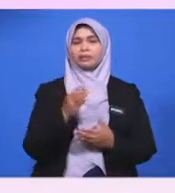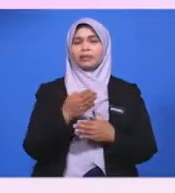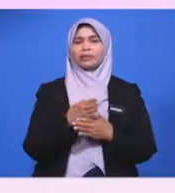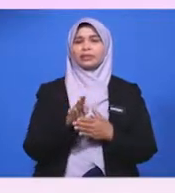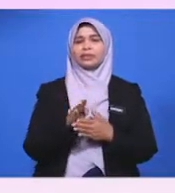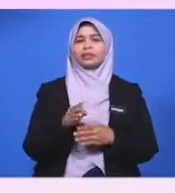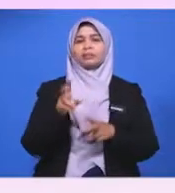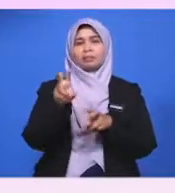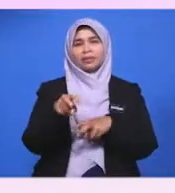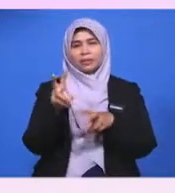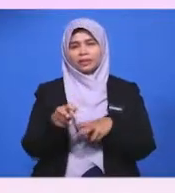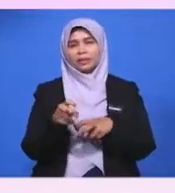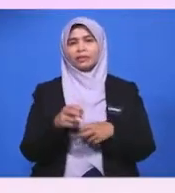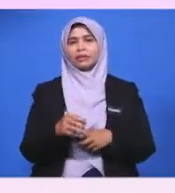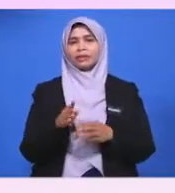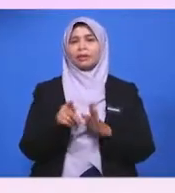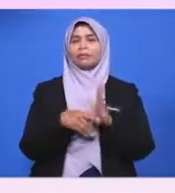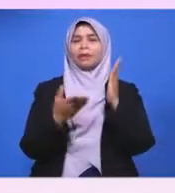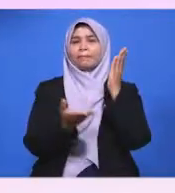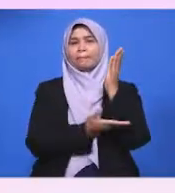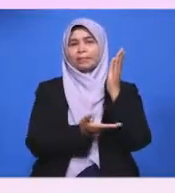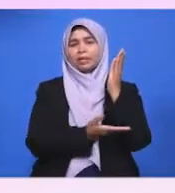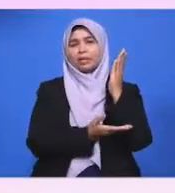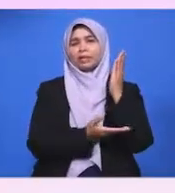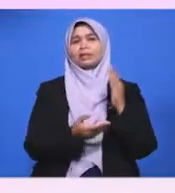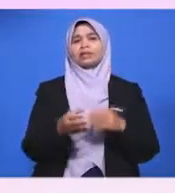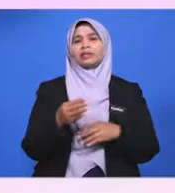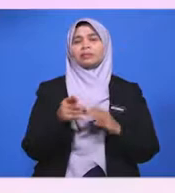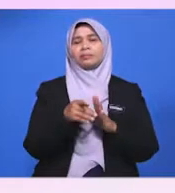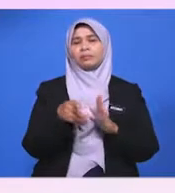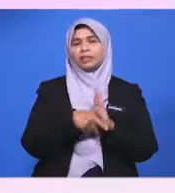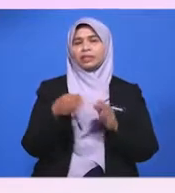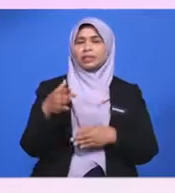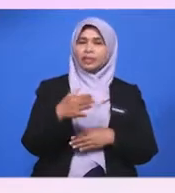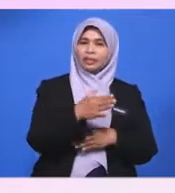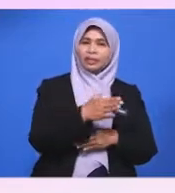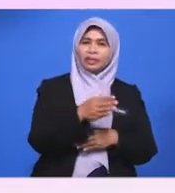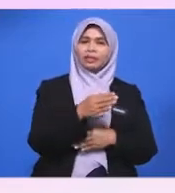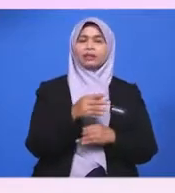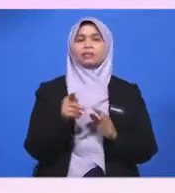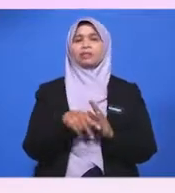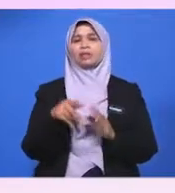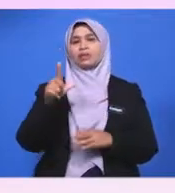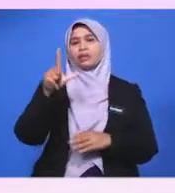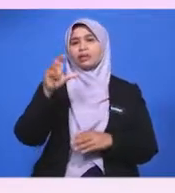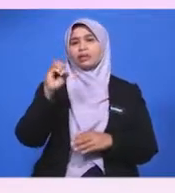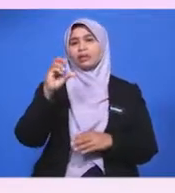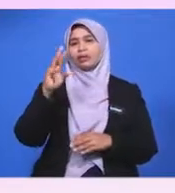iaitu pertanian, pembalakan, perikanan, perlombongan